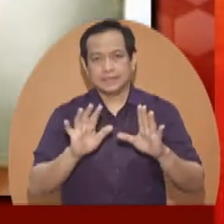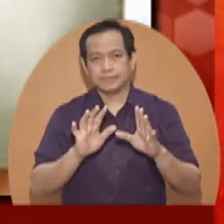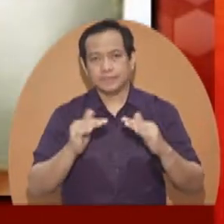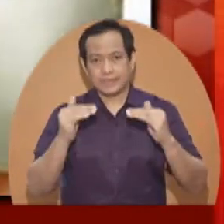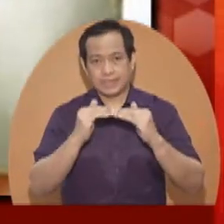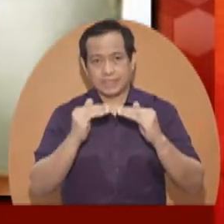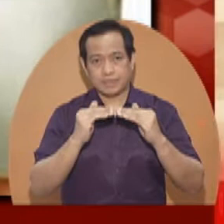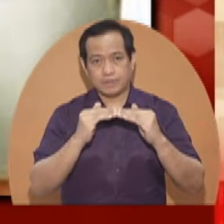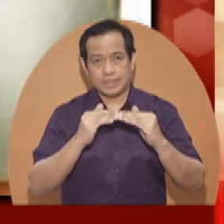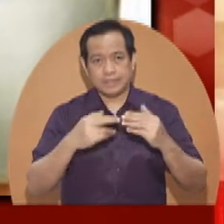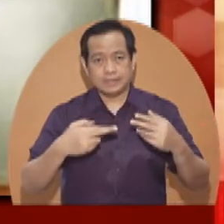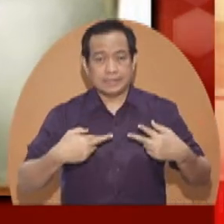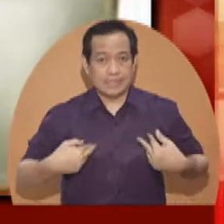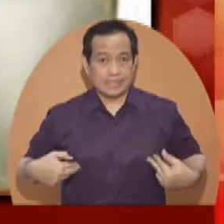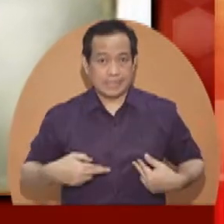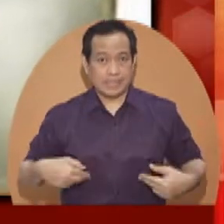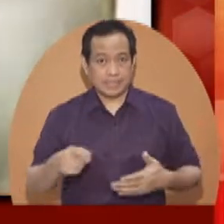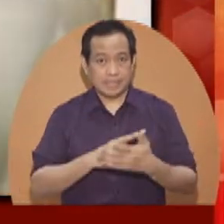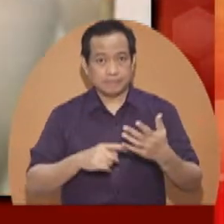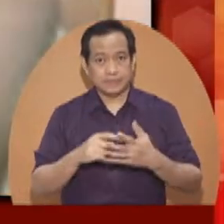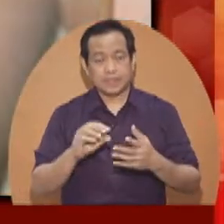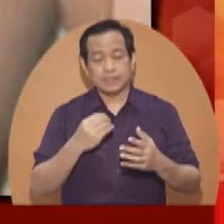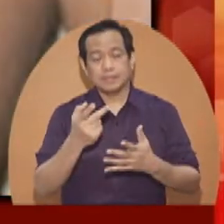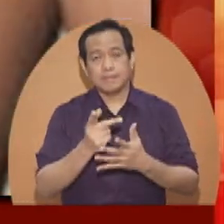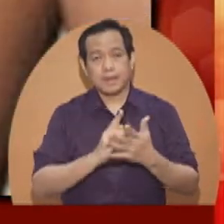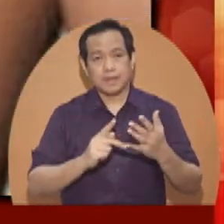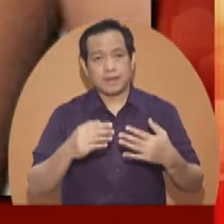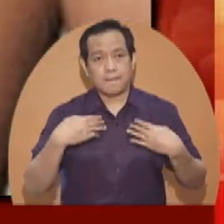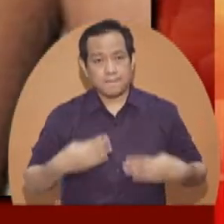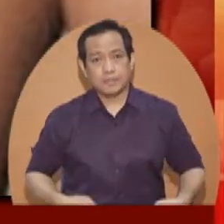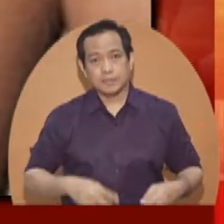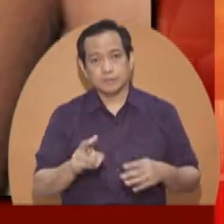Hindi pagbantay ng ribs o tadyang sa